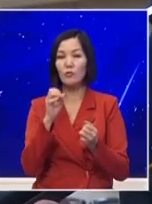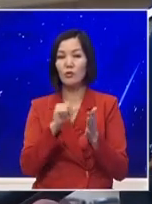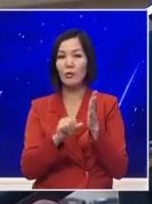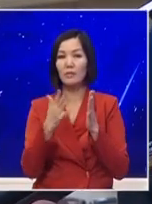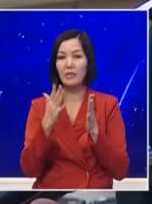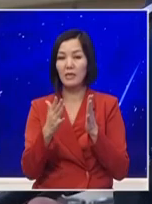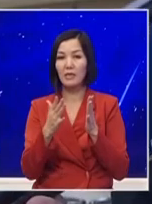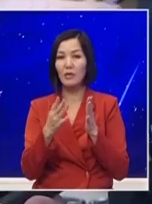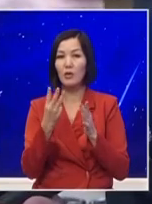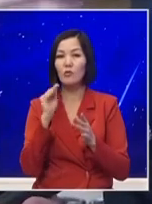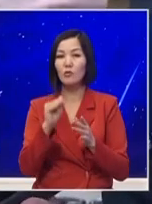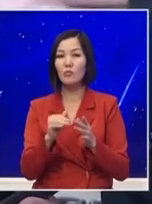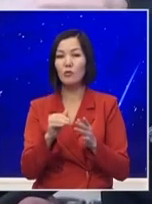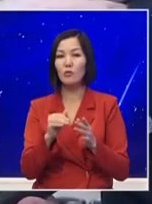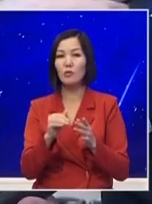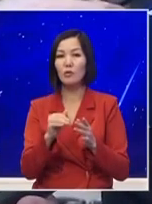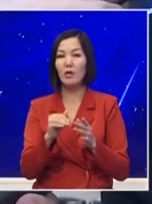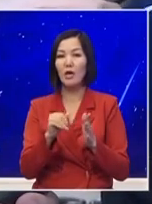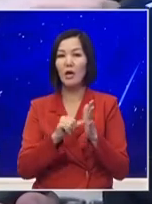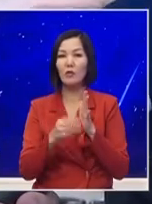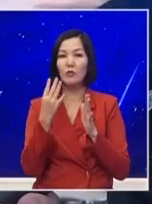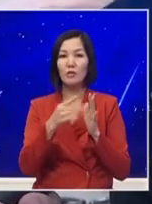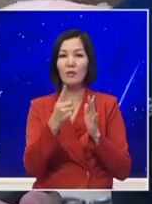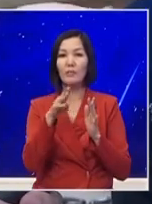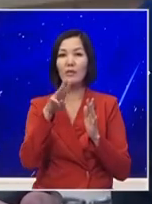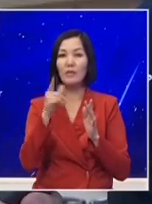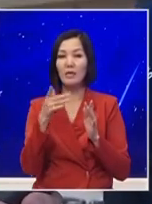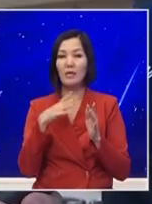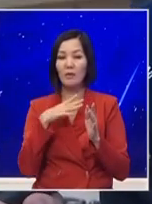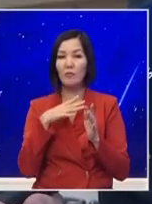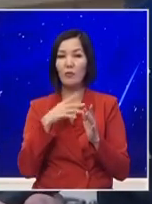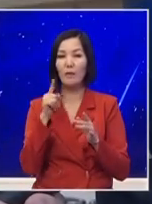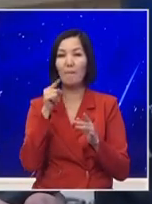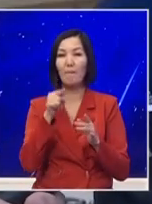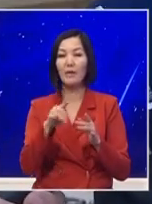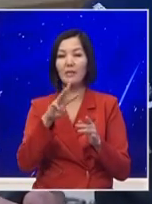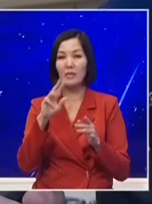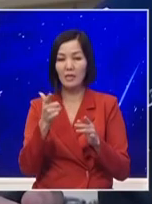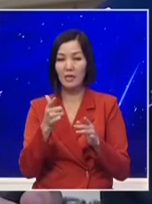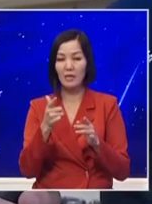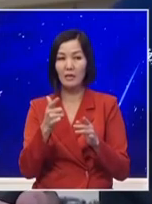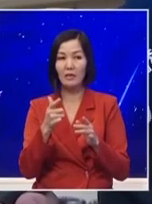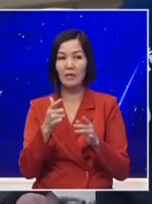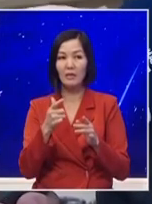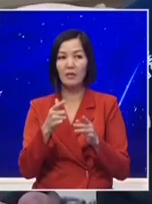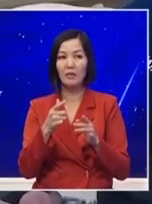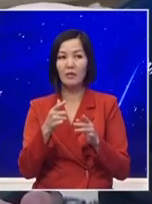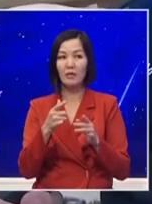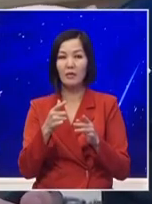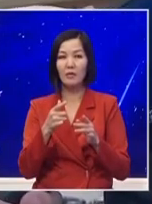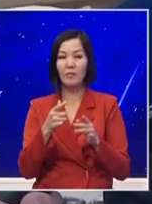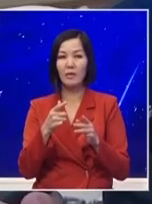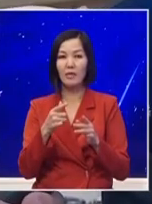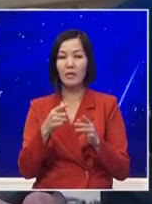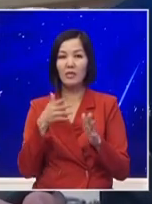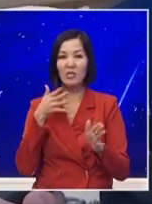соны 3641 теңгеге қалдырып қойды. Көрдіңіз бе? 1000 теңгеге мен минусқа ойнамаймын.